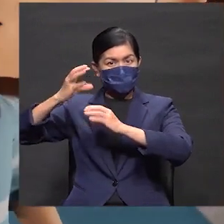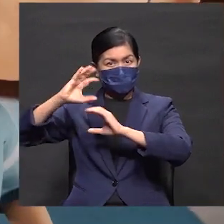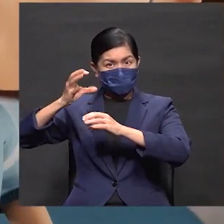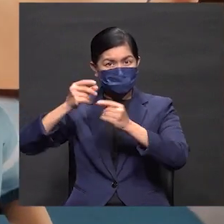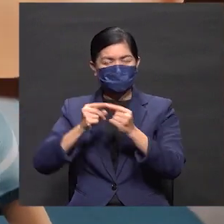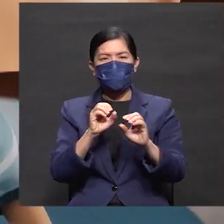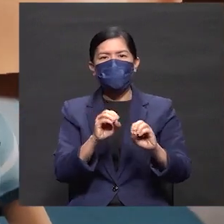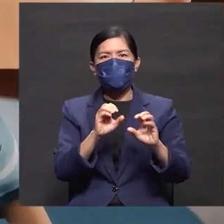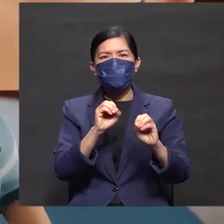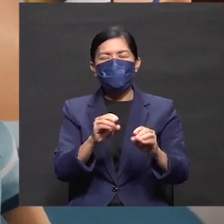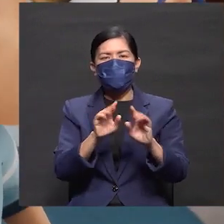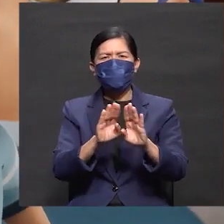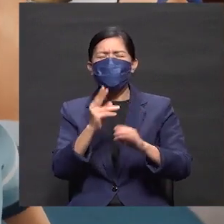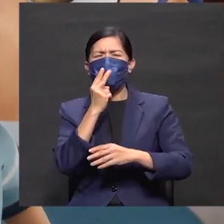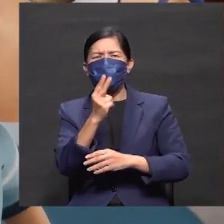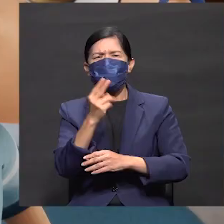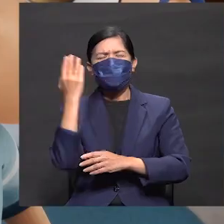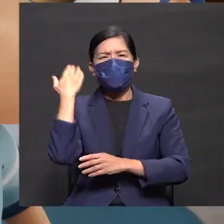งดิได้ดูหนังที่โรงเรียนด้วย